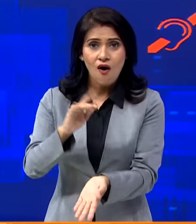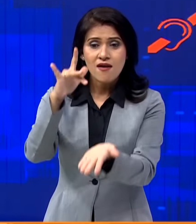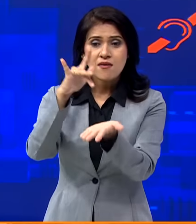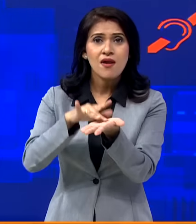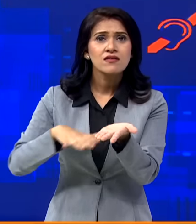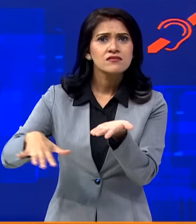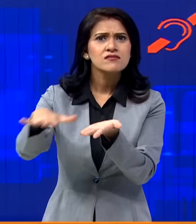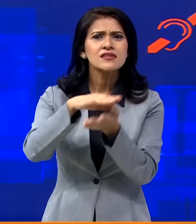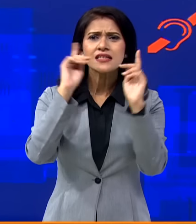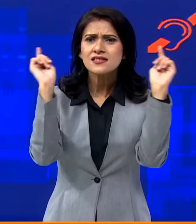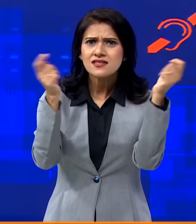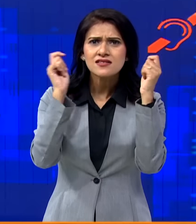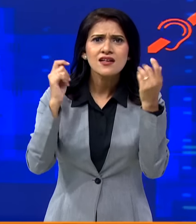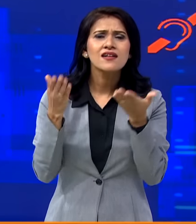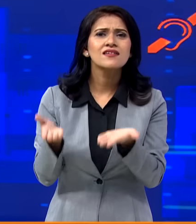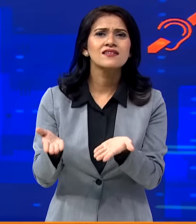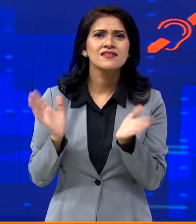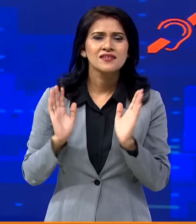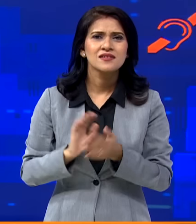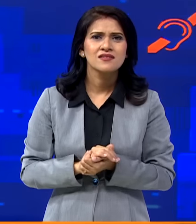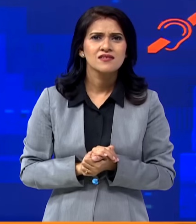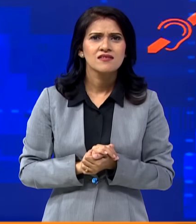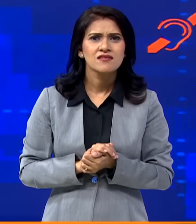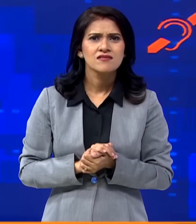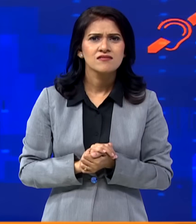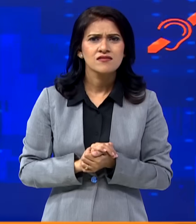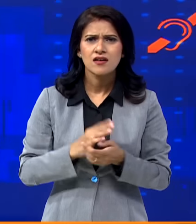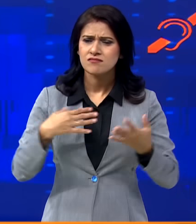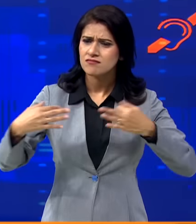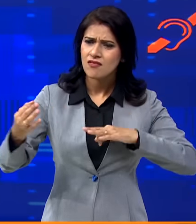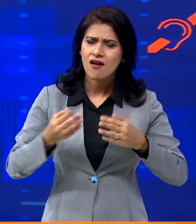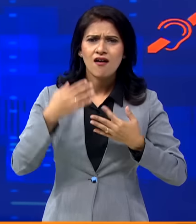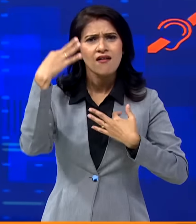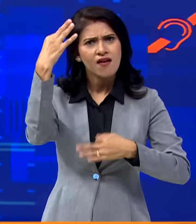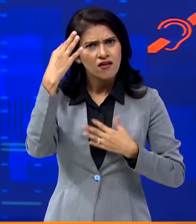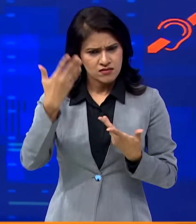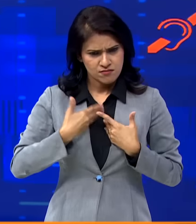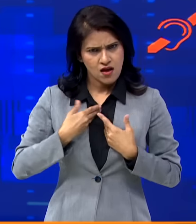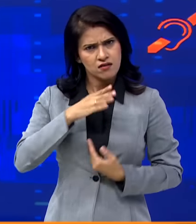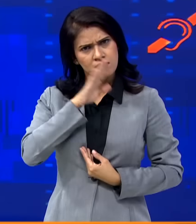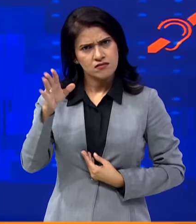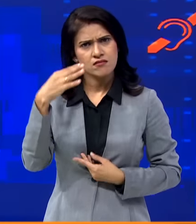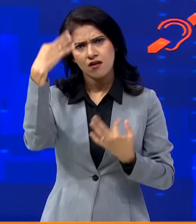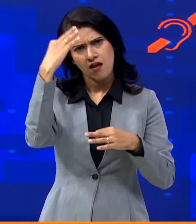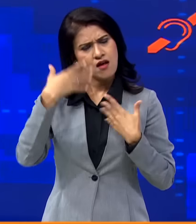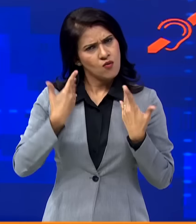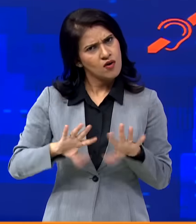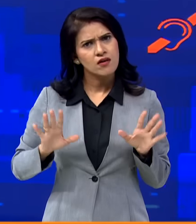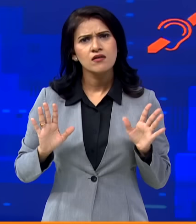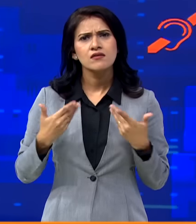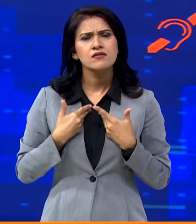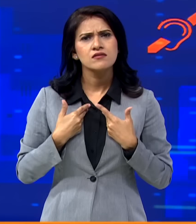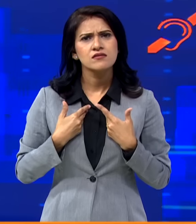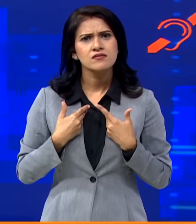समारोह उत्सव था वो तो आप तो वहां ते कौन नाचा था हम हम नाचे और हम